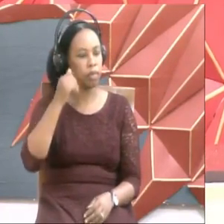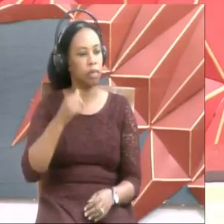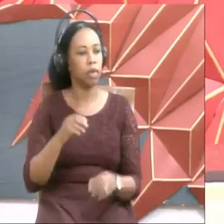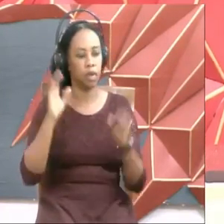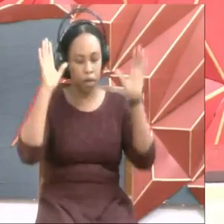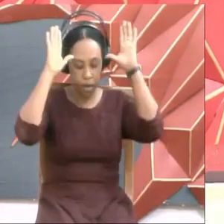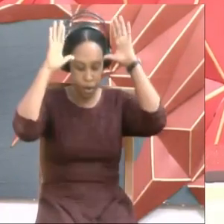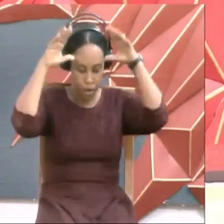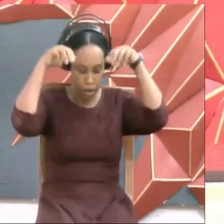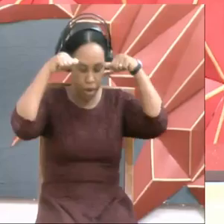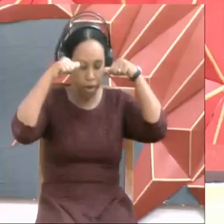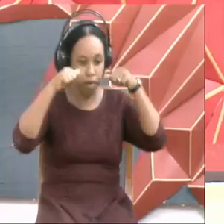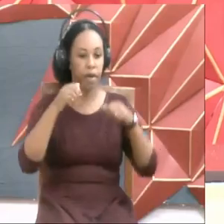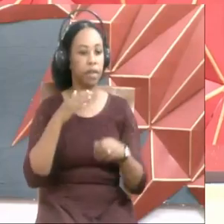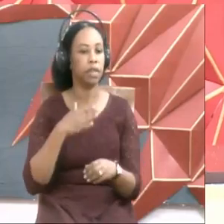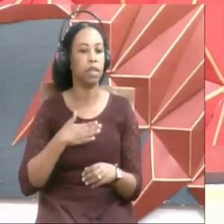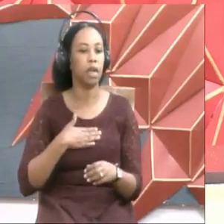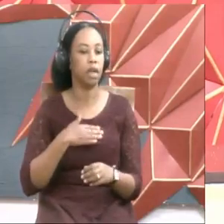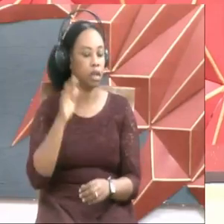ijwi ryanjye